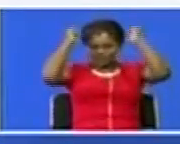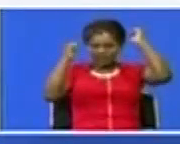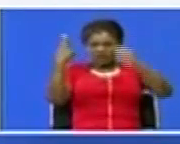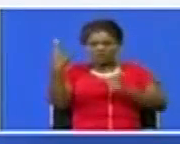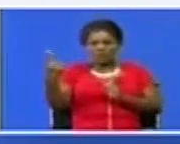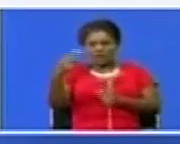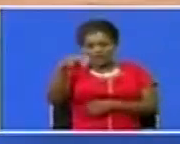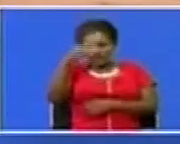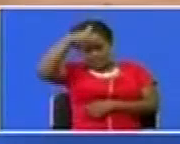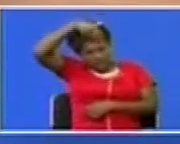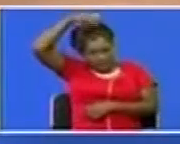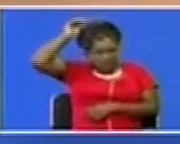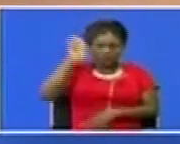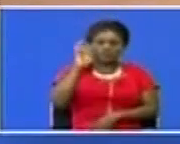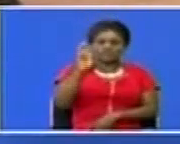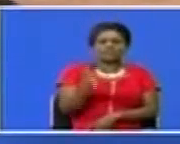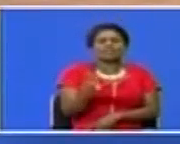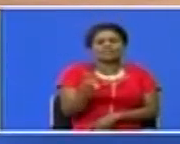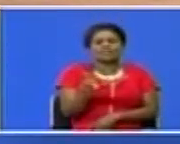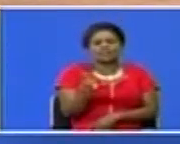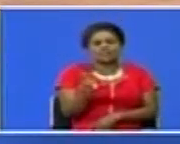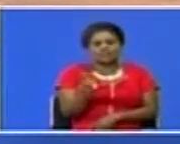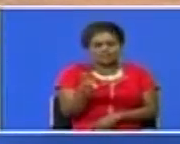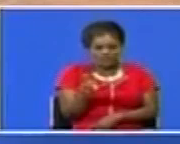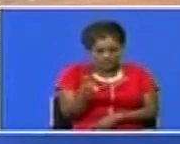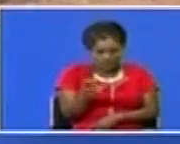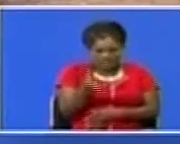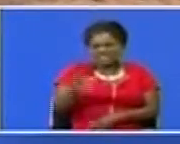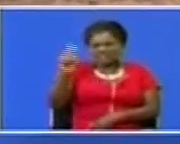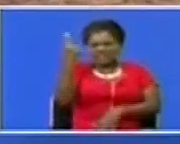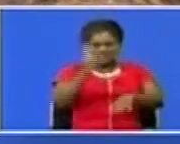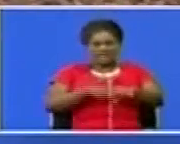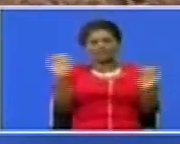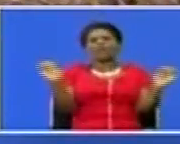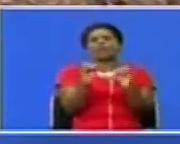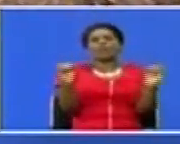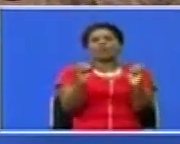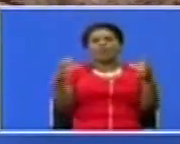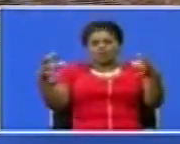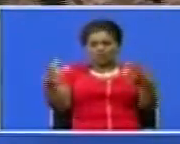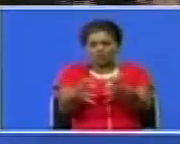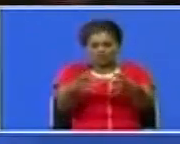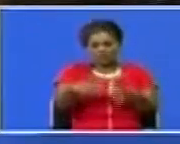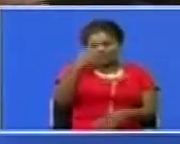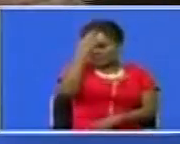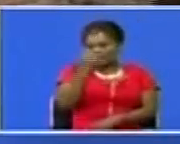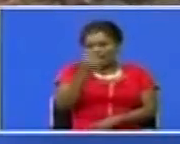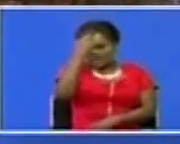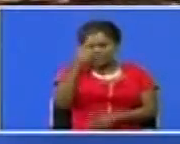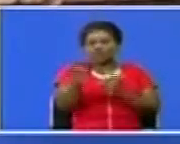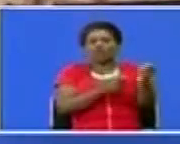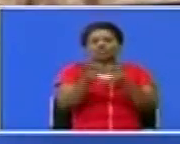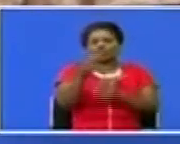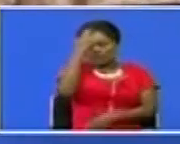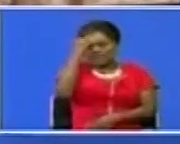mmoja alionekana. Kisa hiki cha utoro wa wanyamapori sio cha kwanza, kwani jamii kama za Masai ukabiliana na